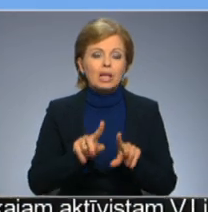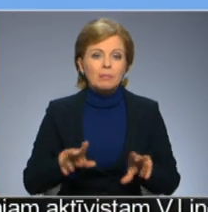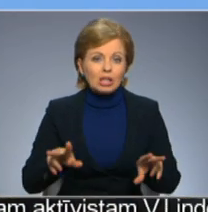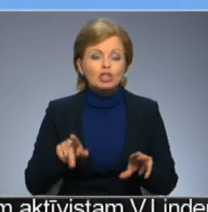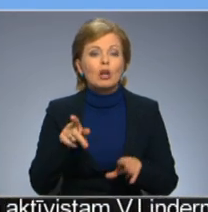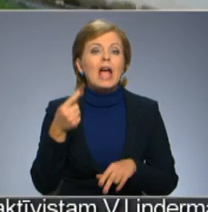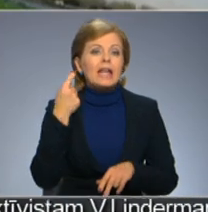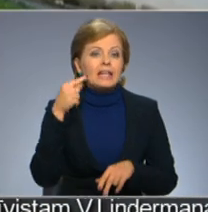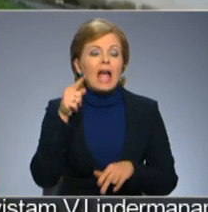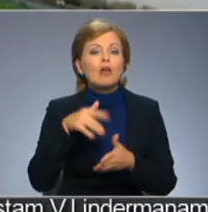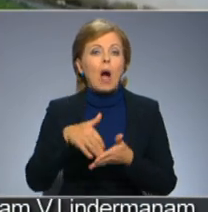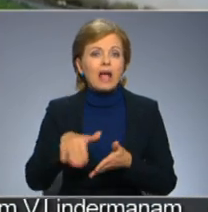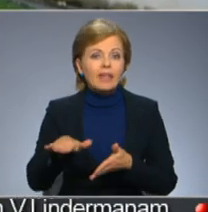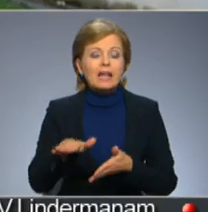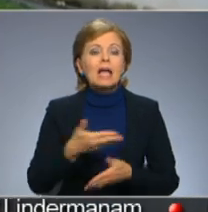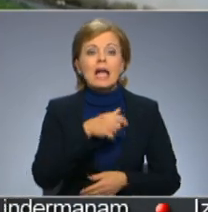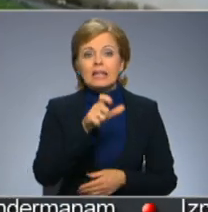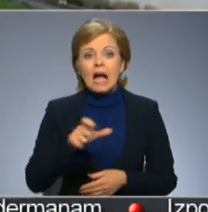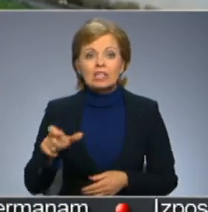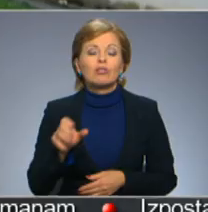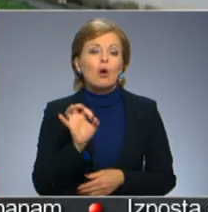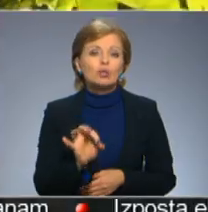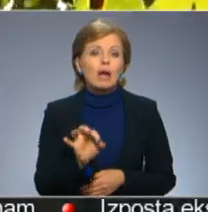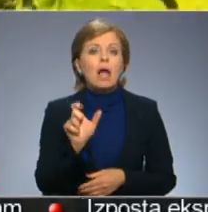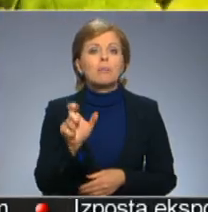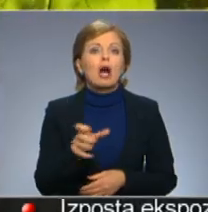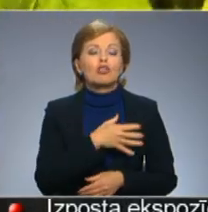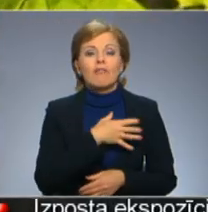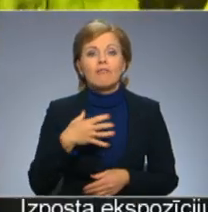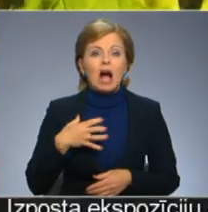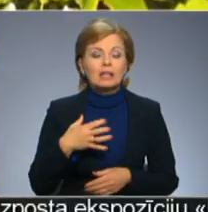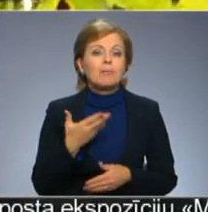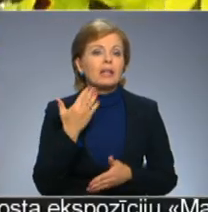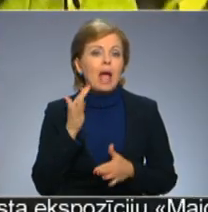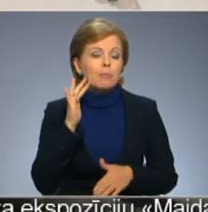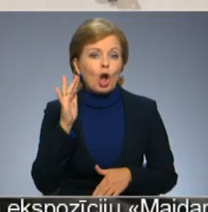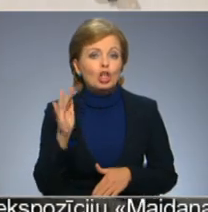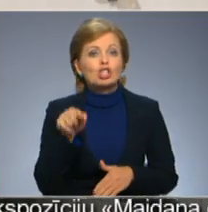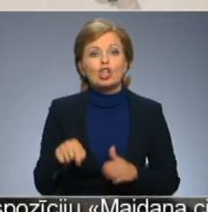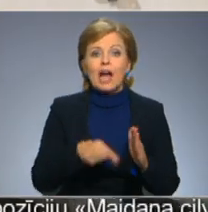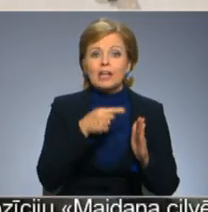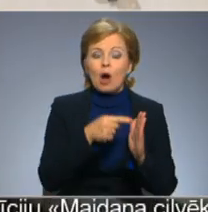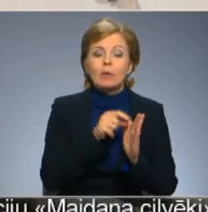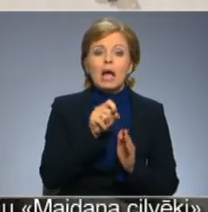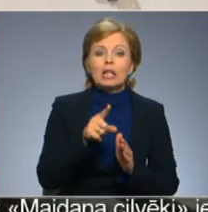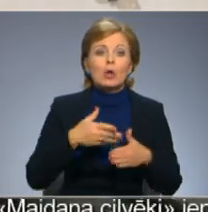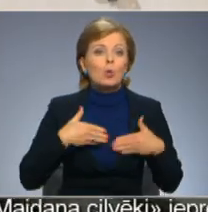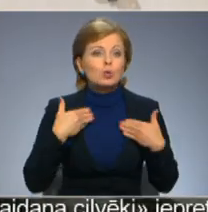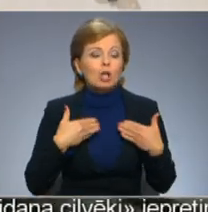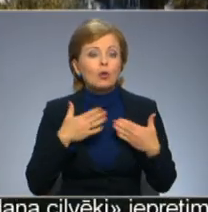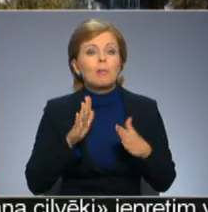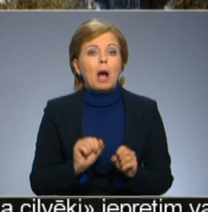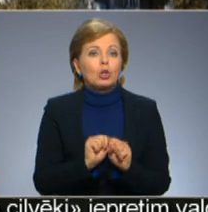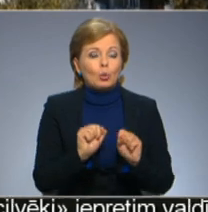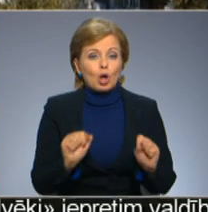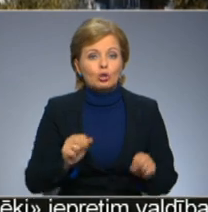idejas atteikusies. Iedzīvotāji uzsvēra, ka tieši pašas valdības neprognozējamība šajā jautājumā liek viņiem bažīties par drošību